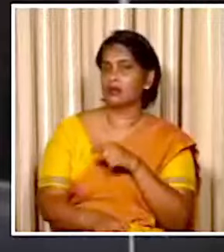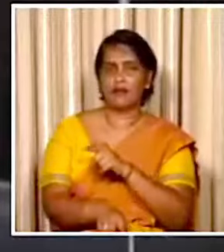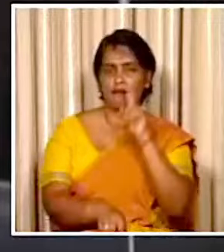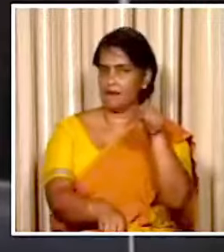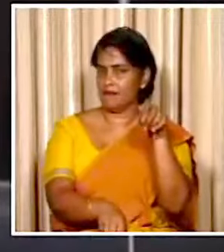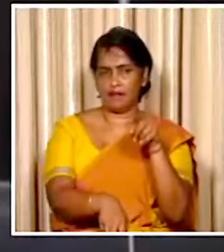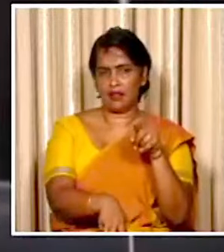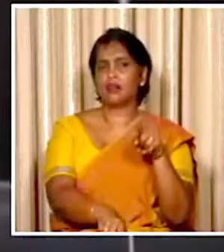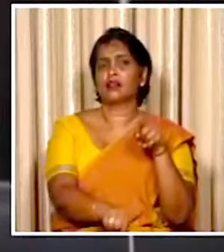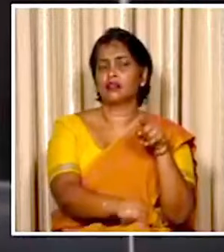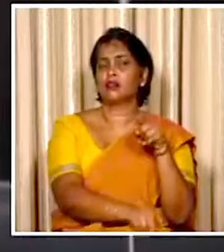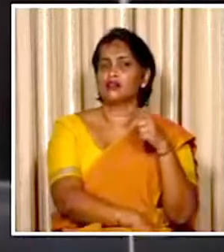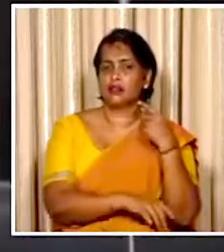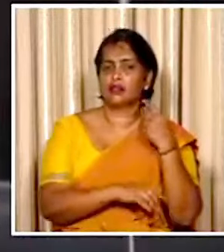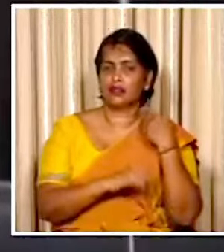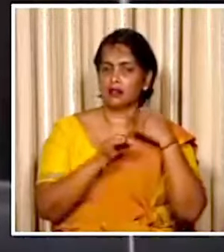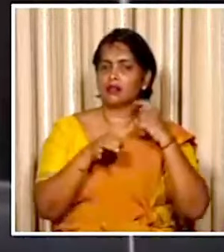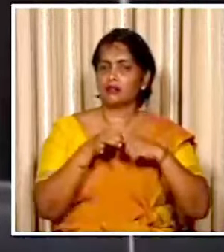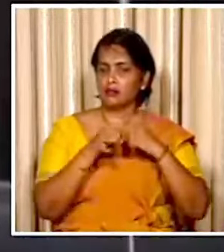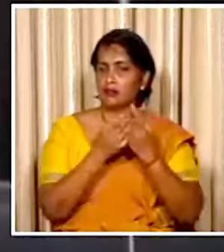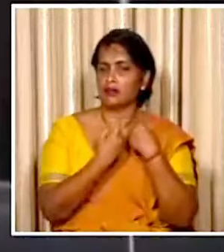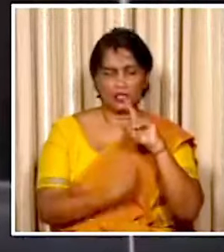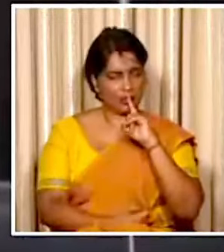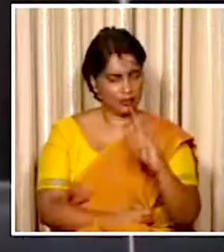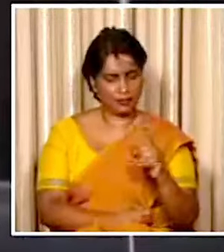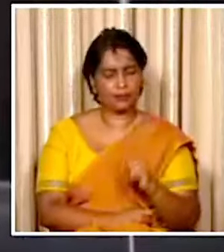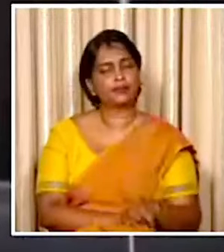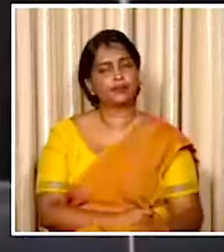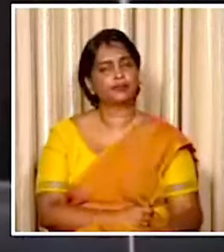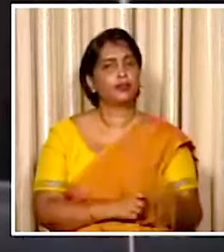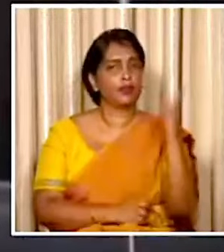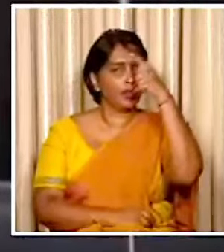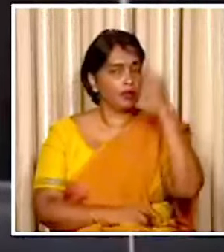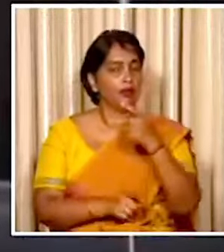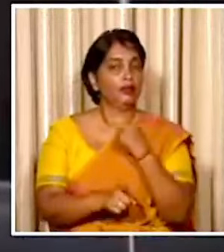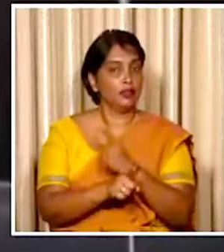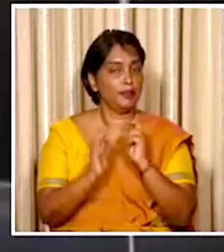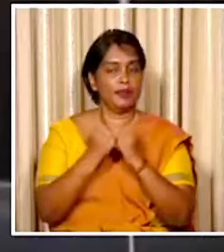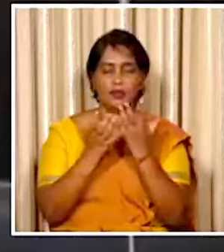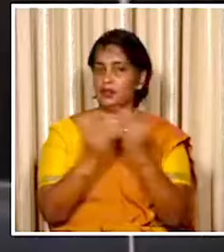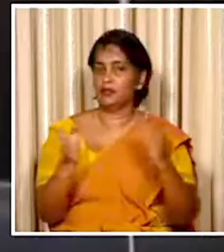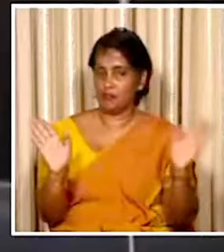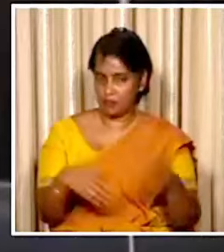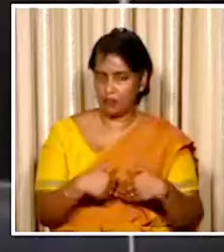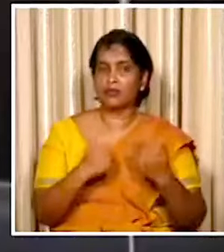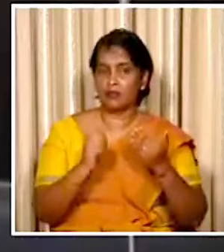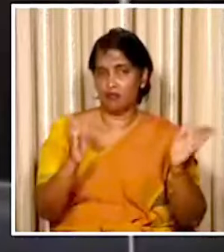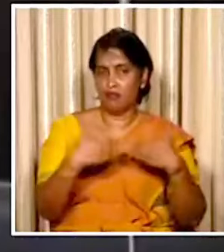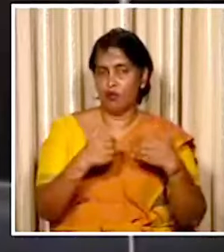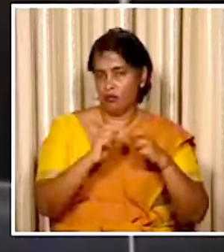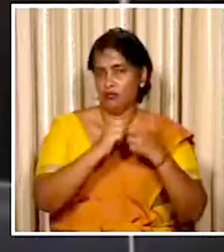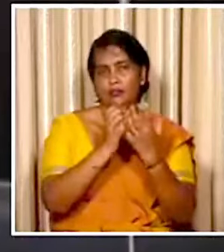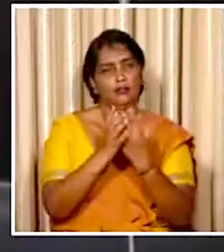වැරදි. ඒ පිළිබඳව මම කරුණු විමසන්නයි කියන එක කියලා තිනෝ. ගුරු වැටුප් විෂමතාවේ තාම විසඳිලා නැහැ. ඒක තව විසඳිය යුතු කොටස්